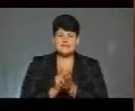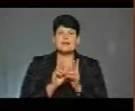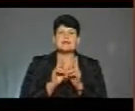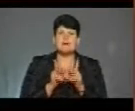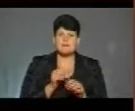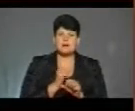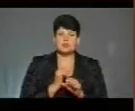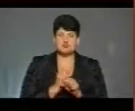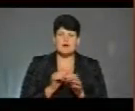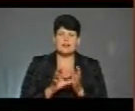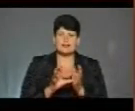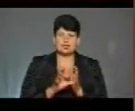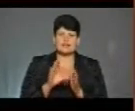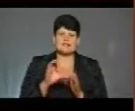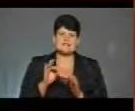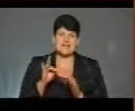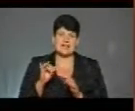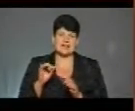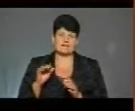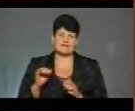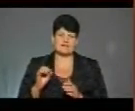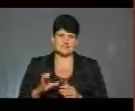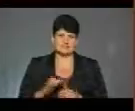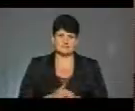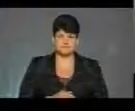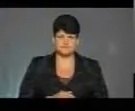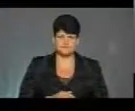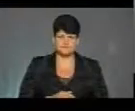працює електронний сервіс, дізнавалася Наталія Бельзецька.